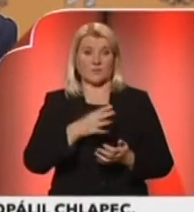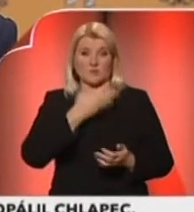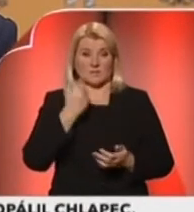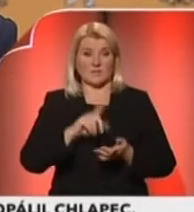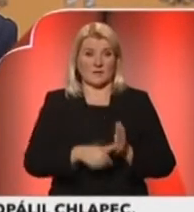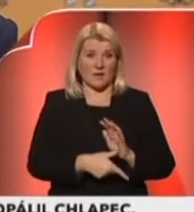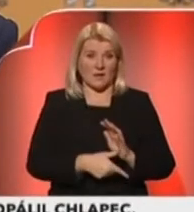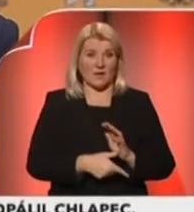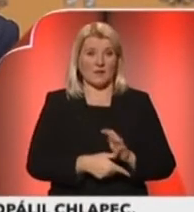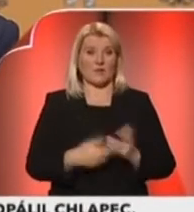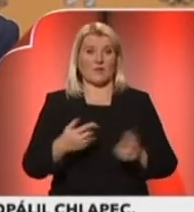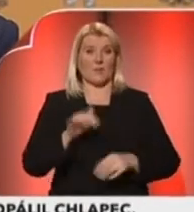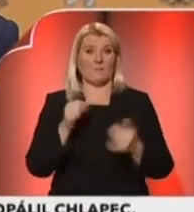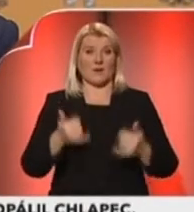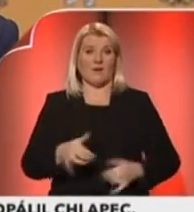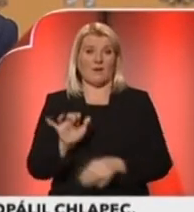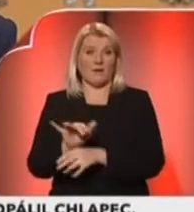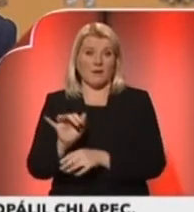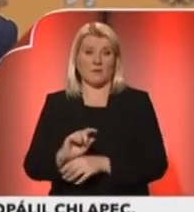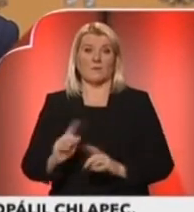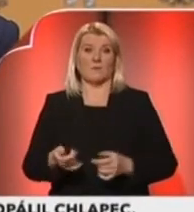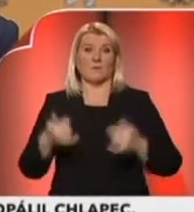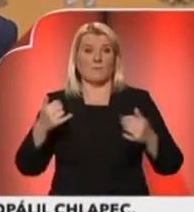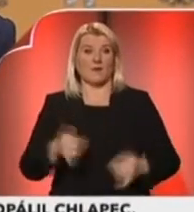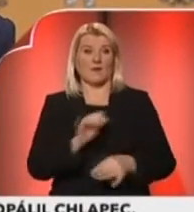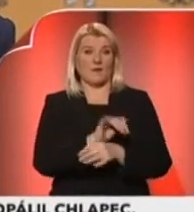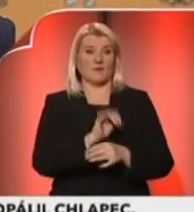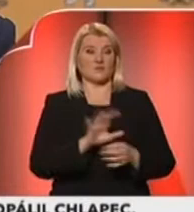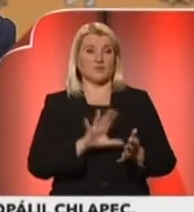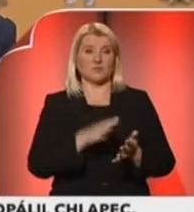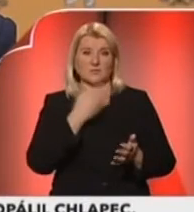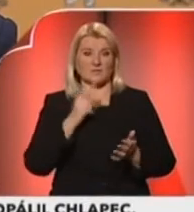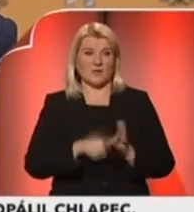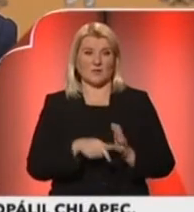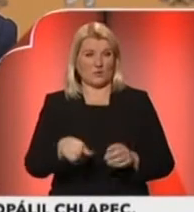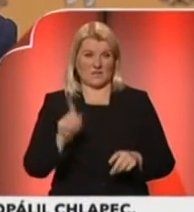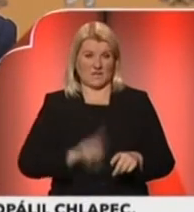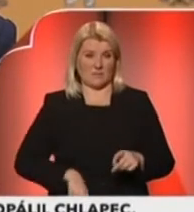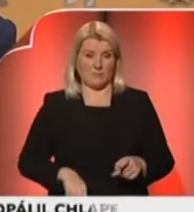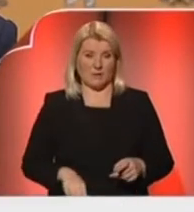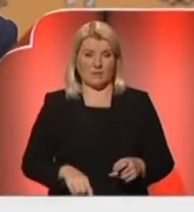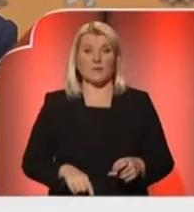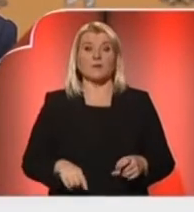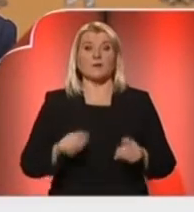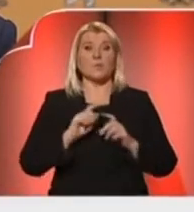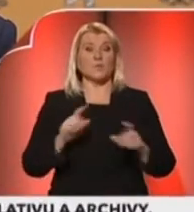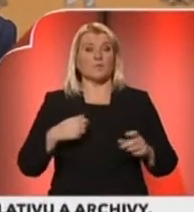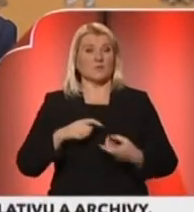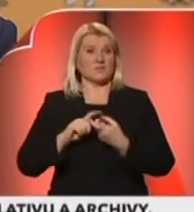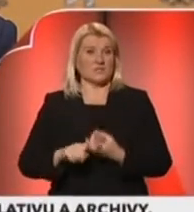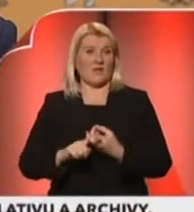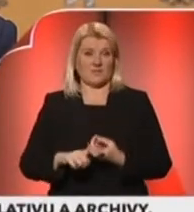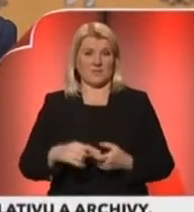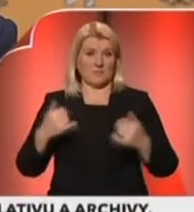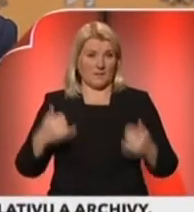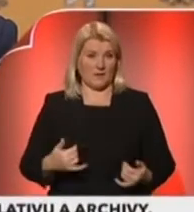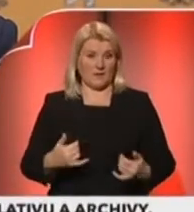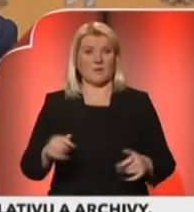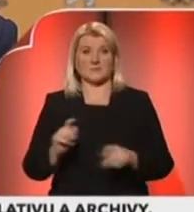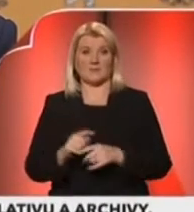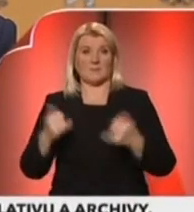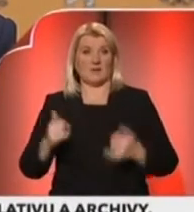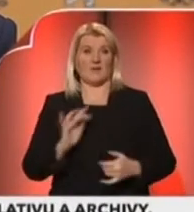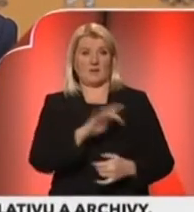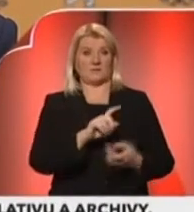středočeský kraj přihlížel Prahu nebo naopak Praha středočeský kraj, protože my jsme na Praze závislí, tak jako Praha na